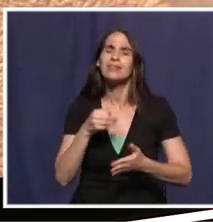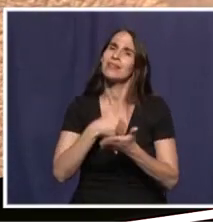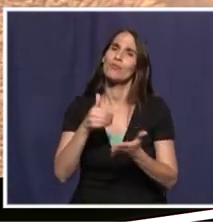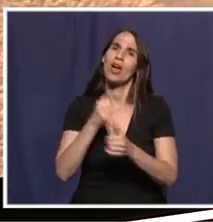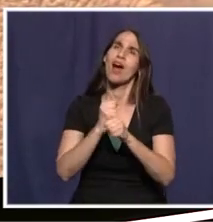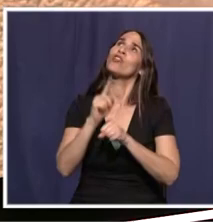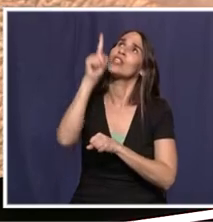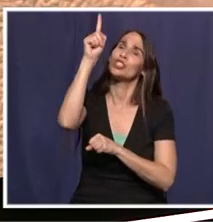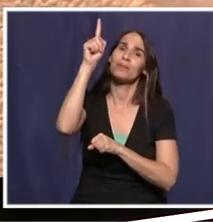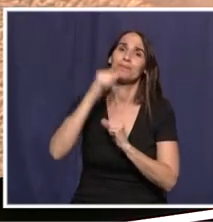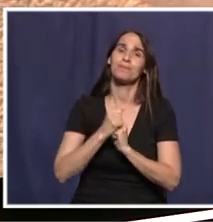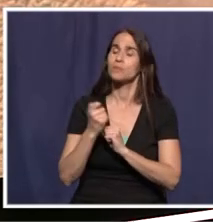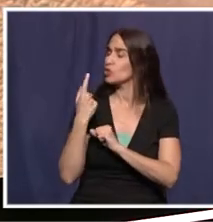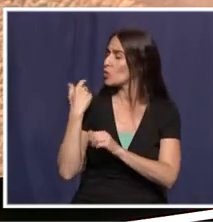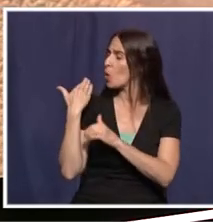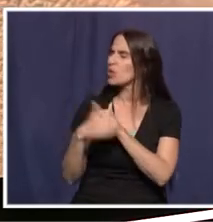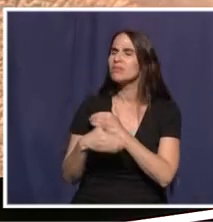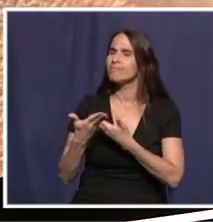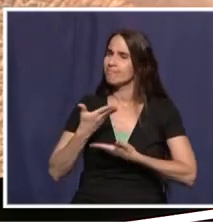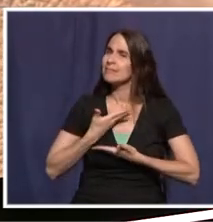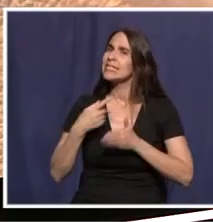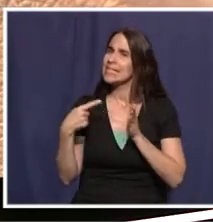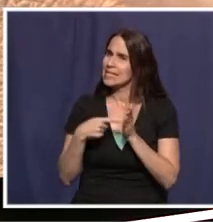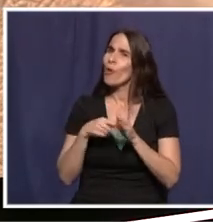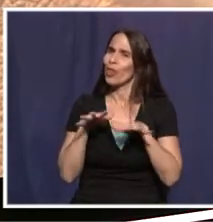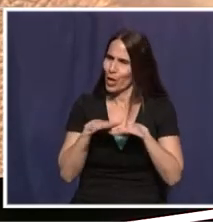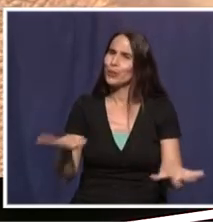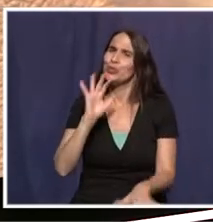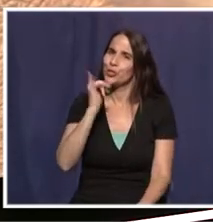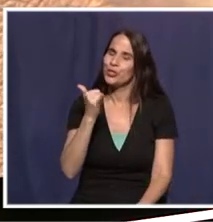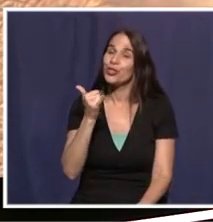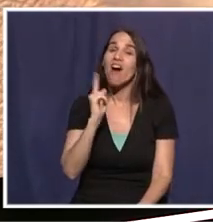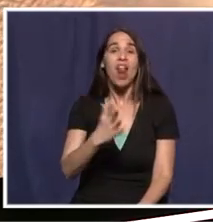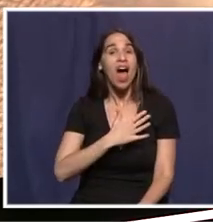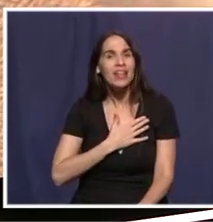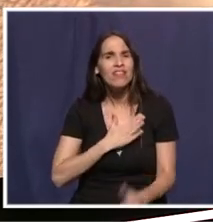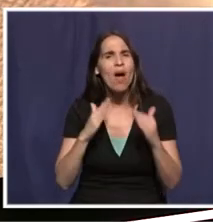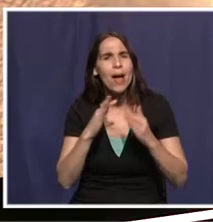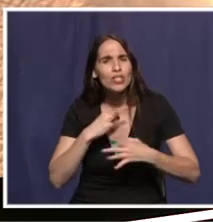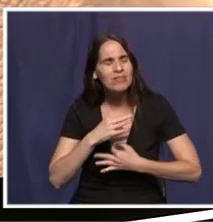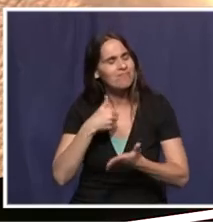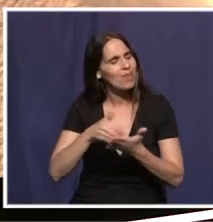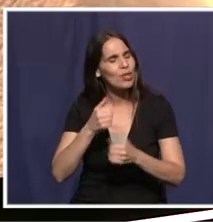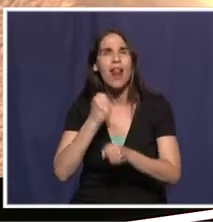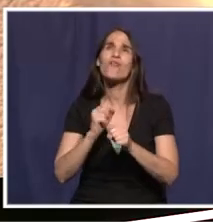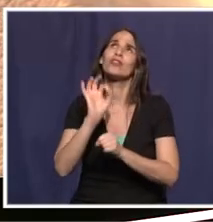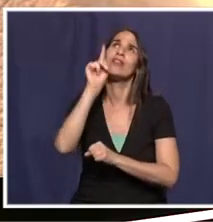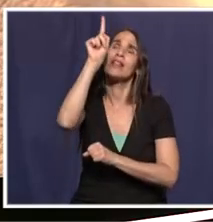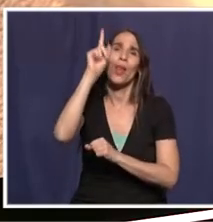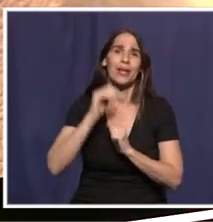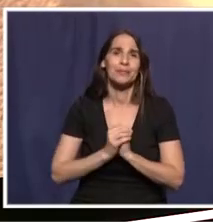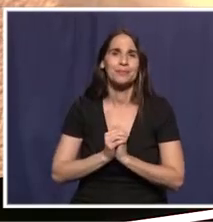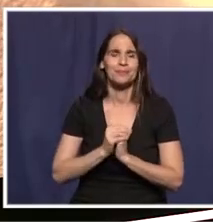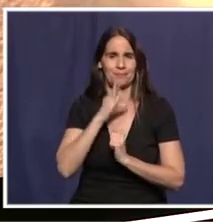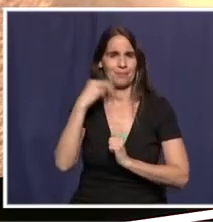את השם. השבועות האחרונים סיפקו הרבה סיבות טובות להתייאש, אבל אנוכי וביתי נמשיך לעבוד את השם. בלי